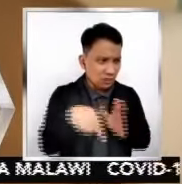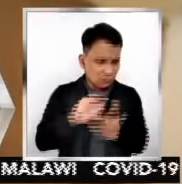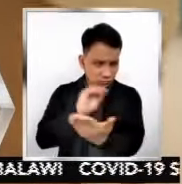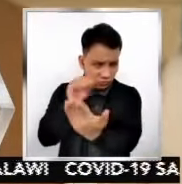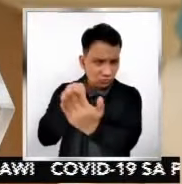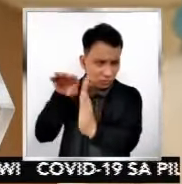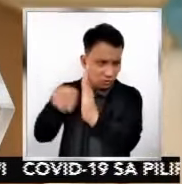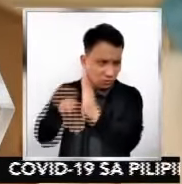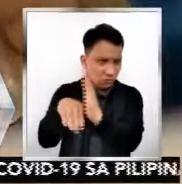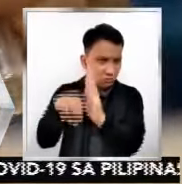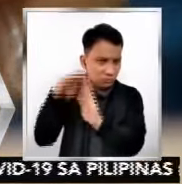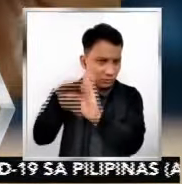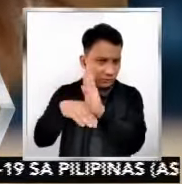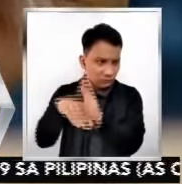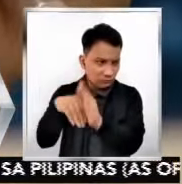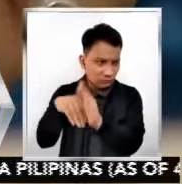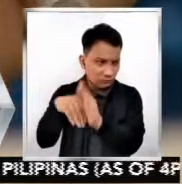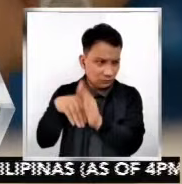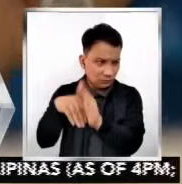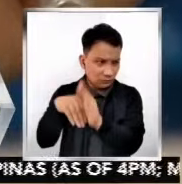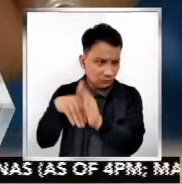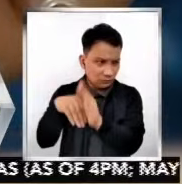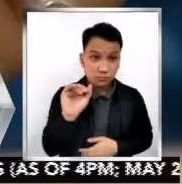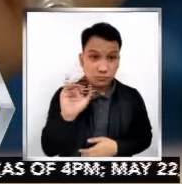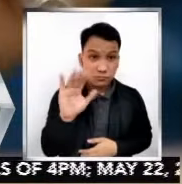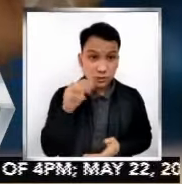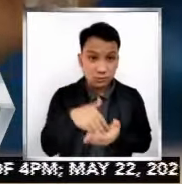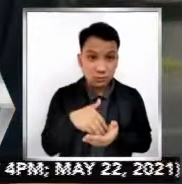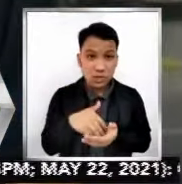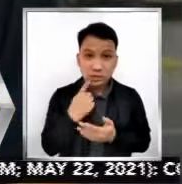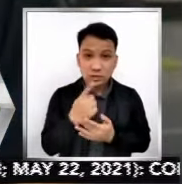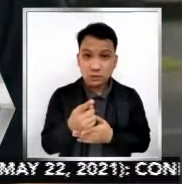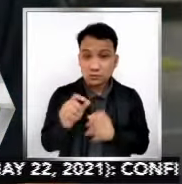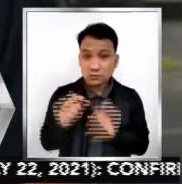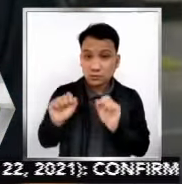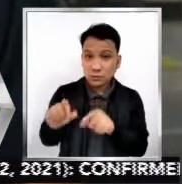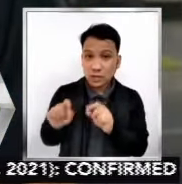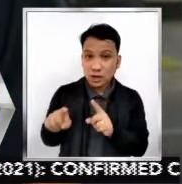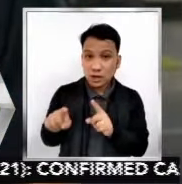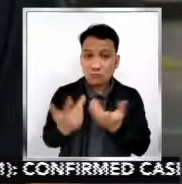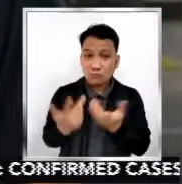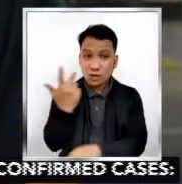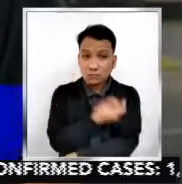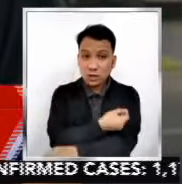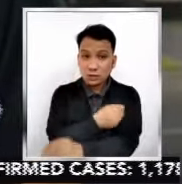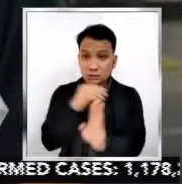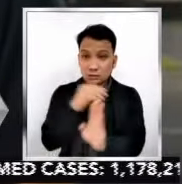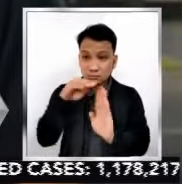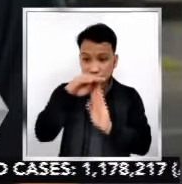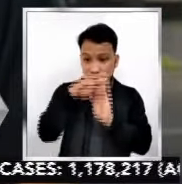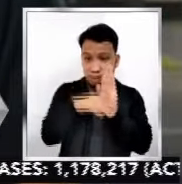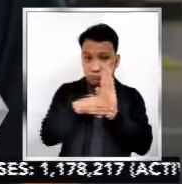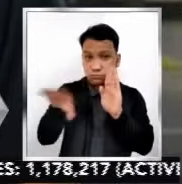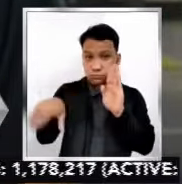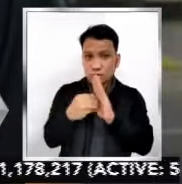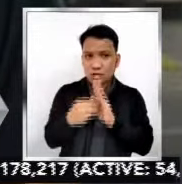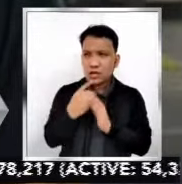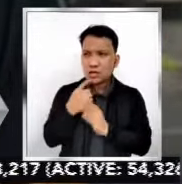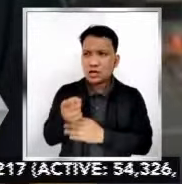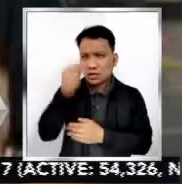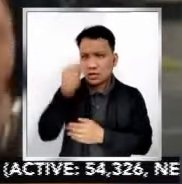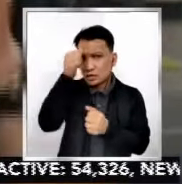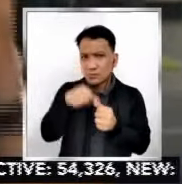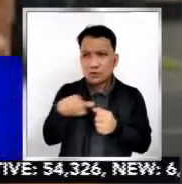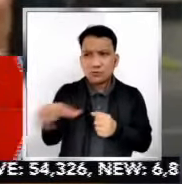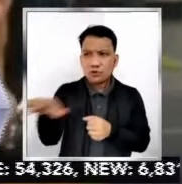umano ng hanggang 15,000 pesos ang bentahan ng vaccine slots. Ang mga bakuna ay donasyon at binili ng ating pamahalaan